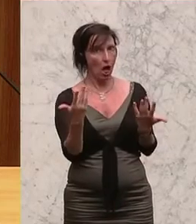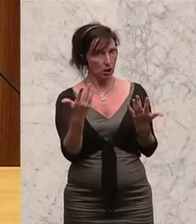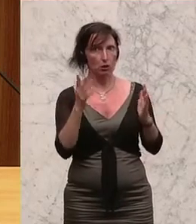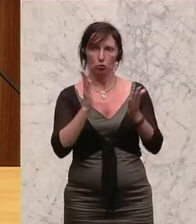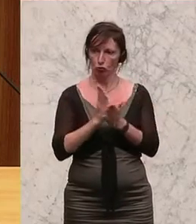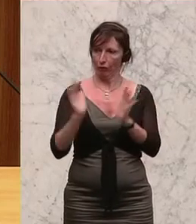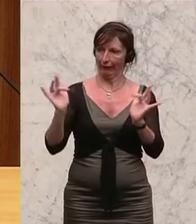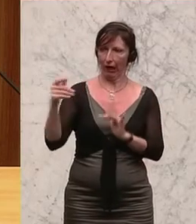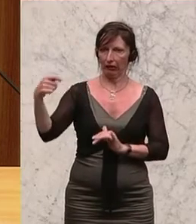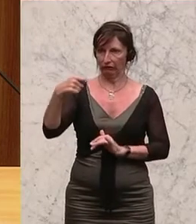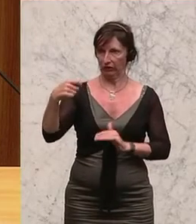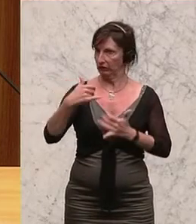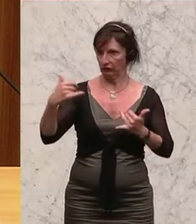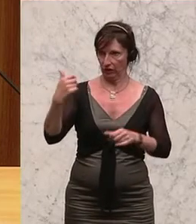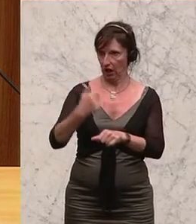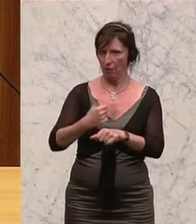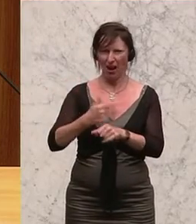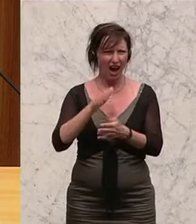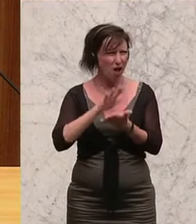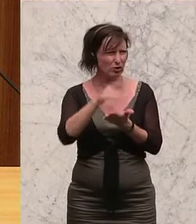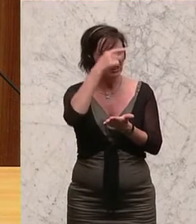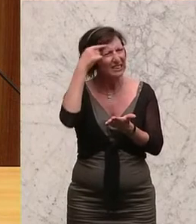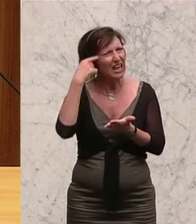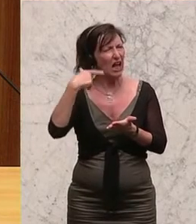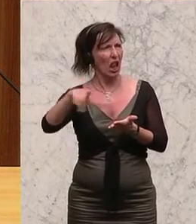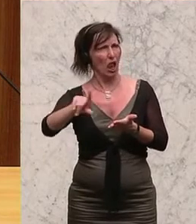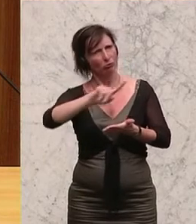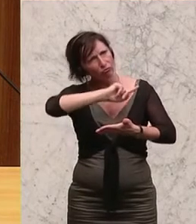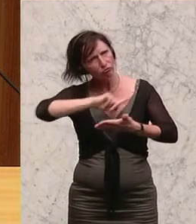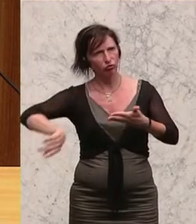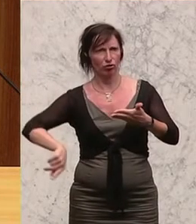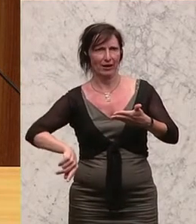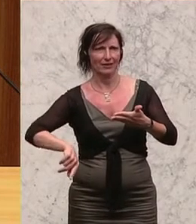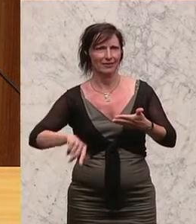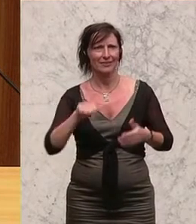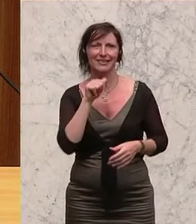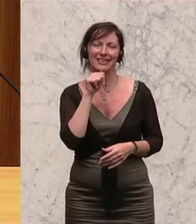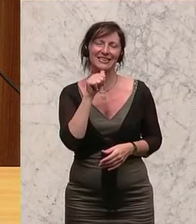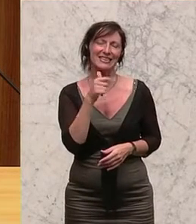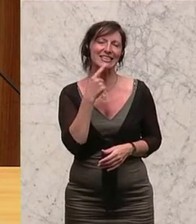Gegenfinanzierungspotenzial eben durch Streichung sinnloser Ausgaben. Ich vermeide bewusst den Begriff Einsparen.